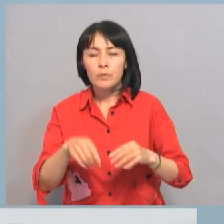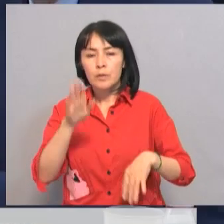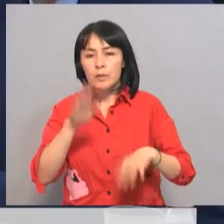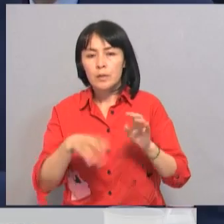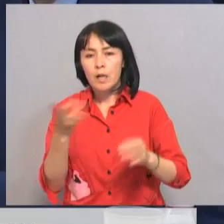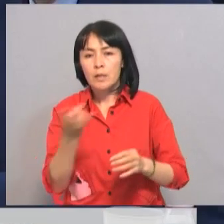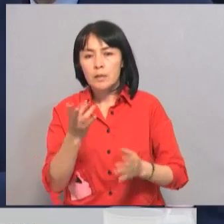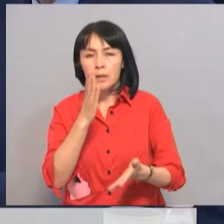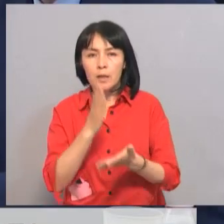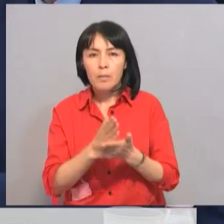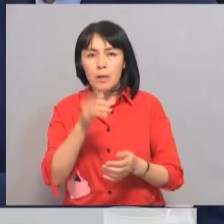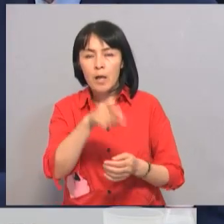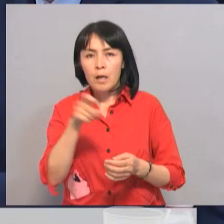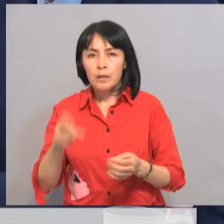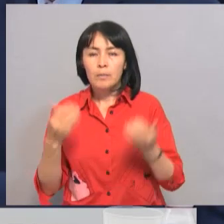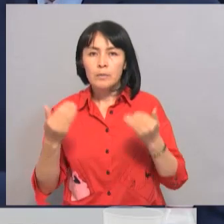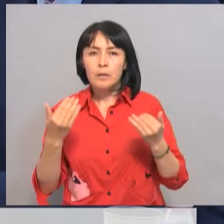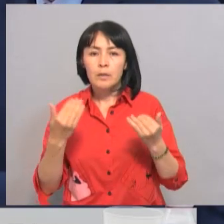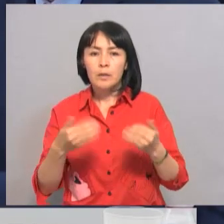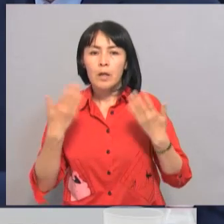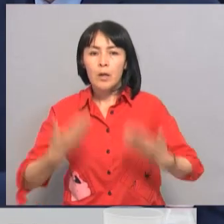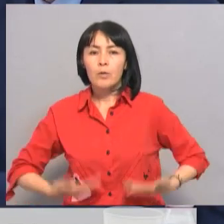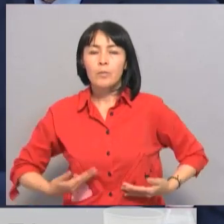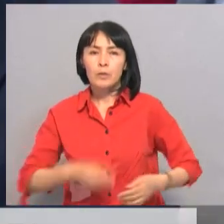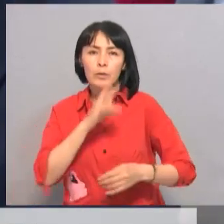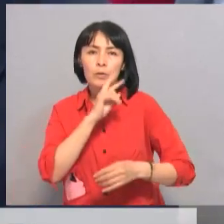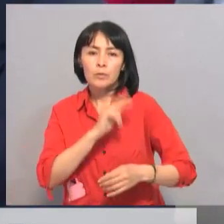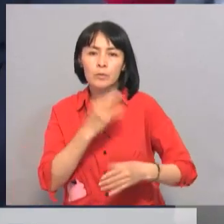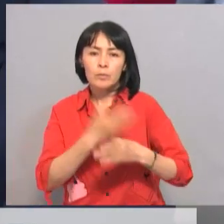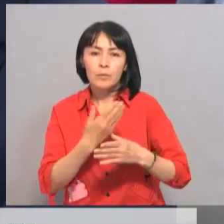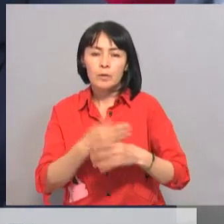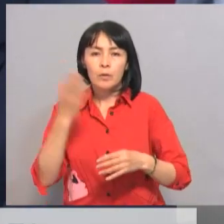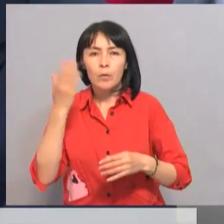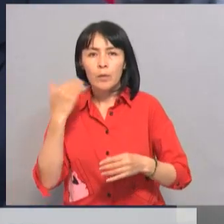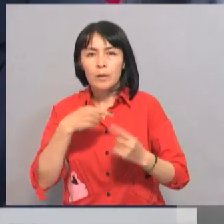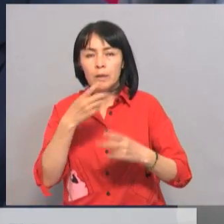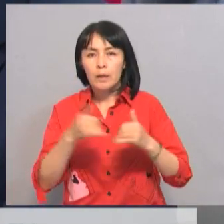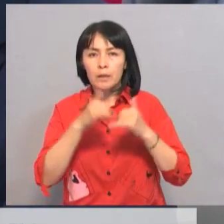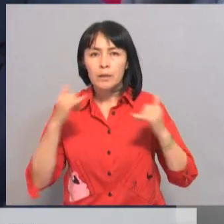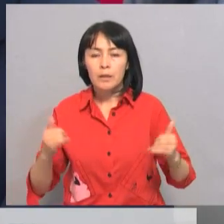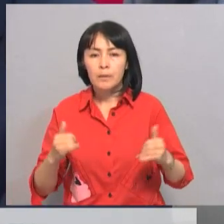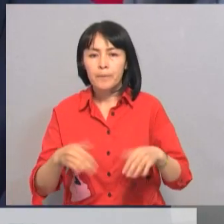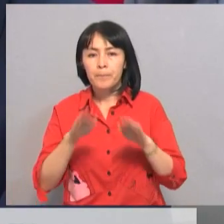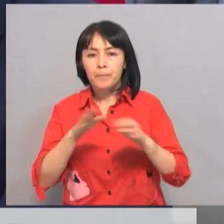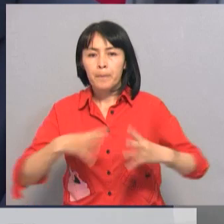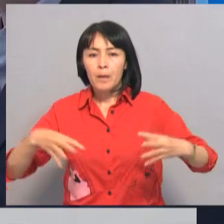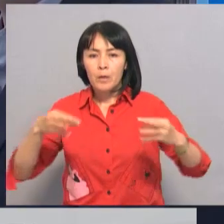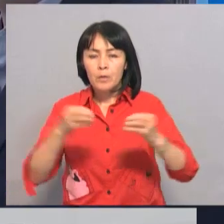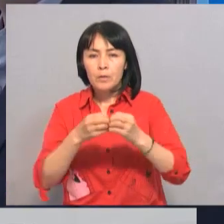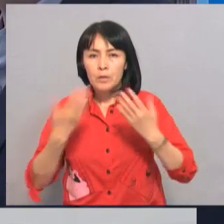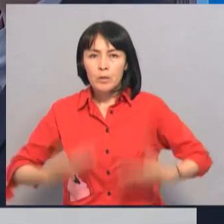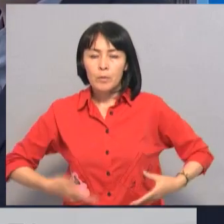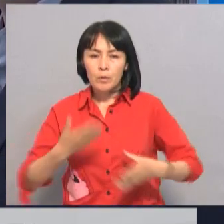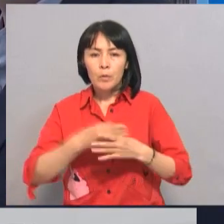ерекше қажеттілігі бар адамдар үшін арнаулы әлеуметтік қызметтердің қол жетімділігін арттыру, балалы отбасыларды әлеуметтік